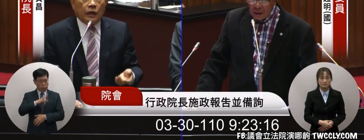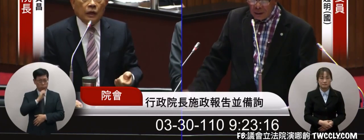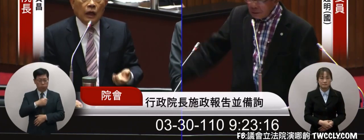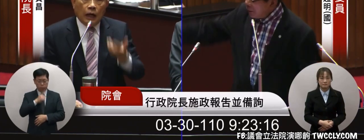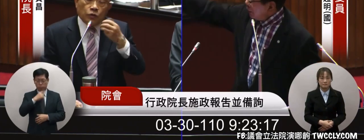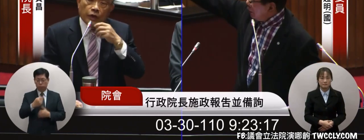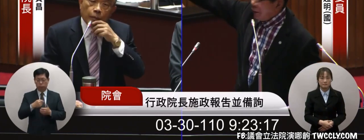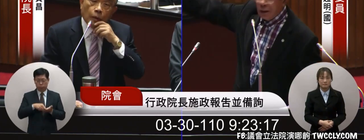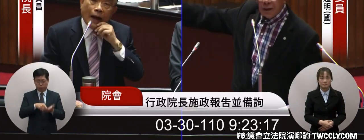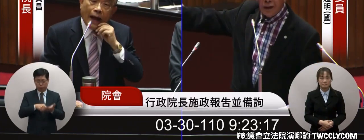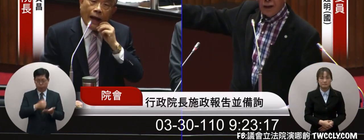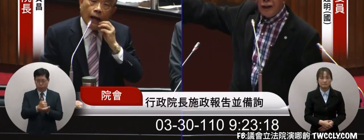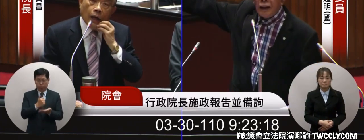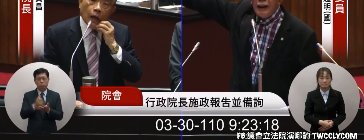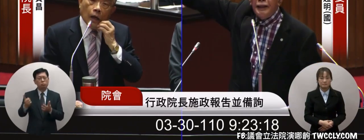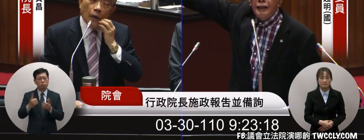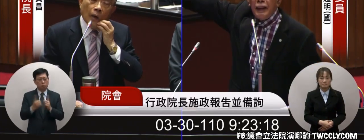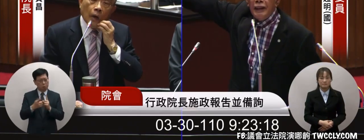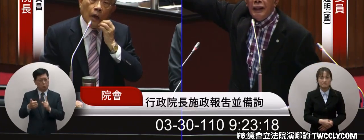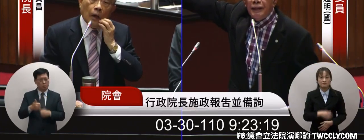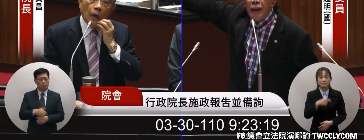建設阿你對你沒有壞阿